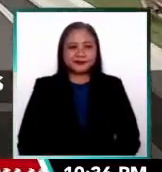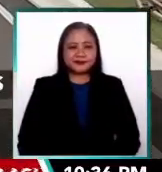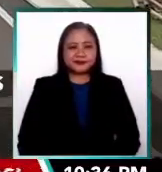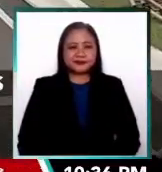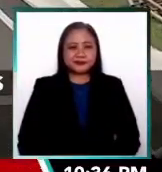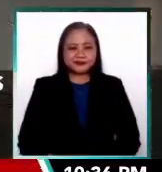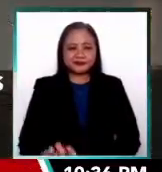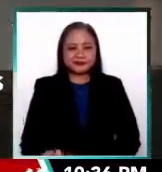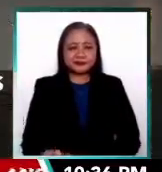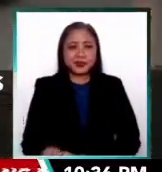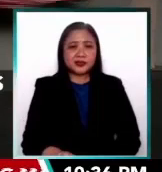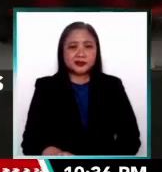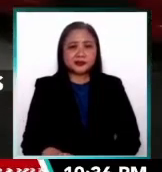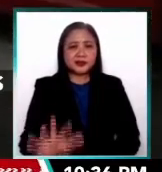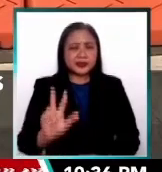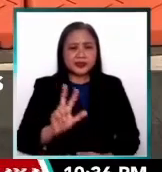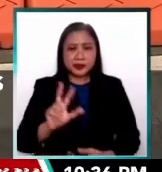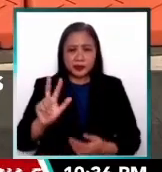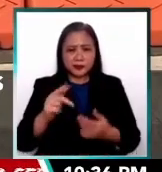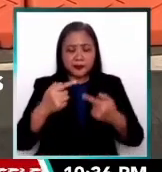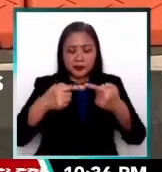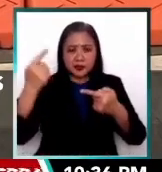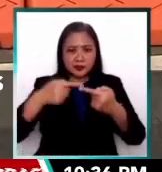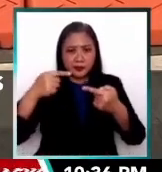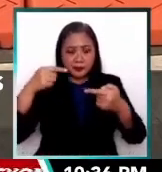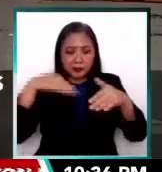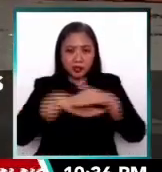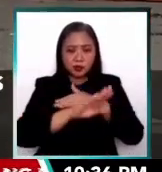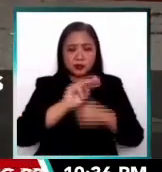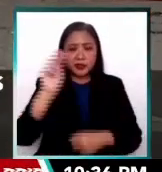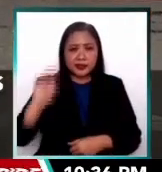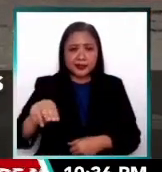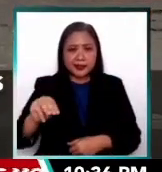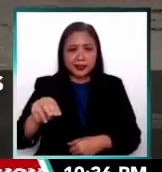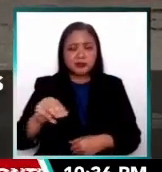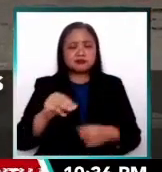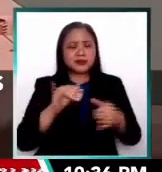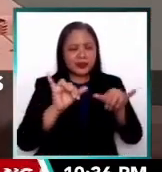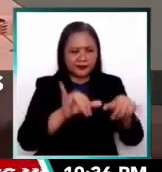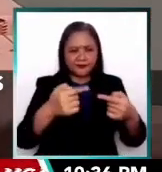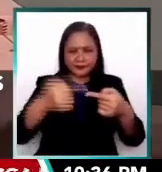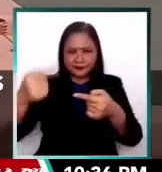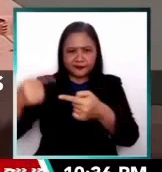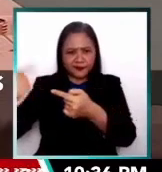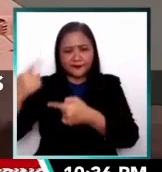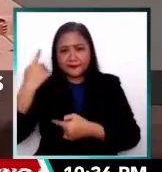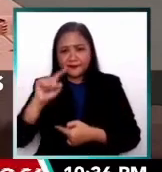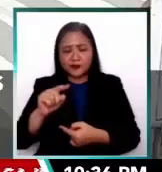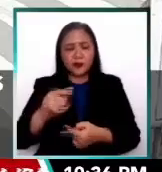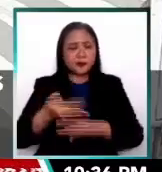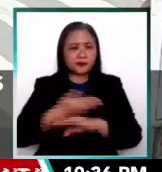34 na checkpoints sa border control points papasok sa Metro Manila ang inilatag para sa inaugurasyon ni President-elect Bongbong